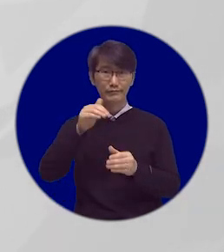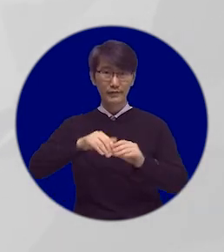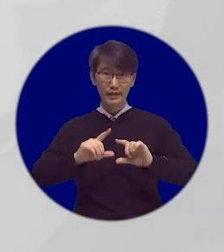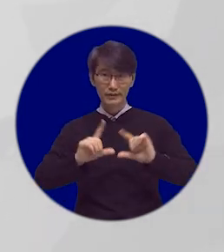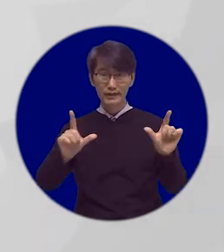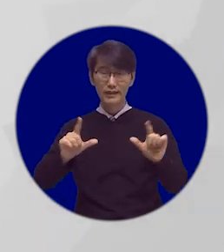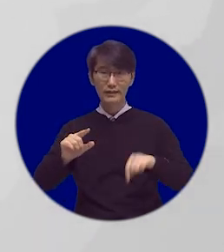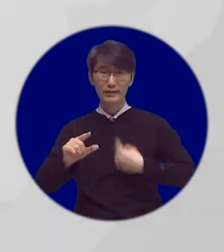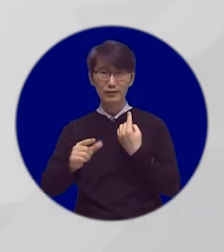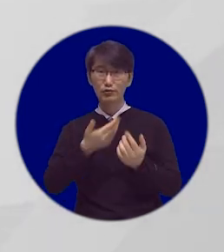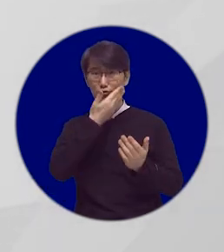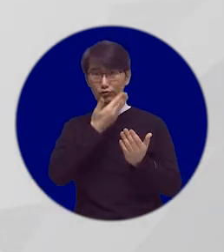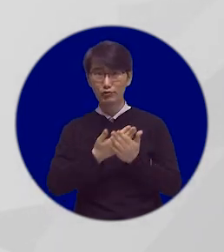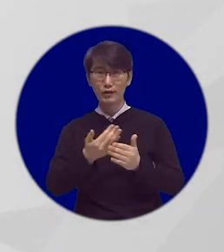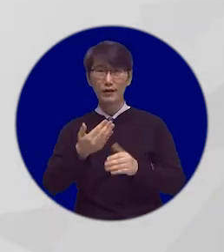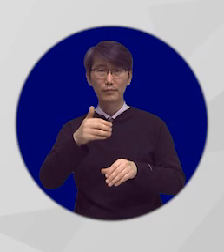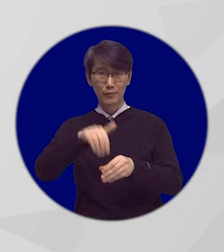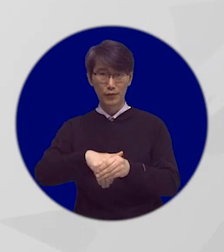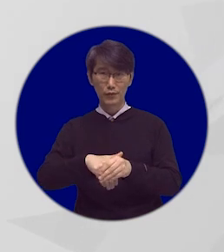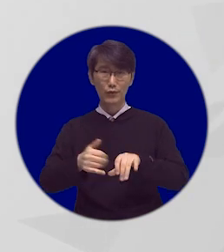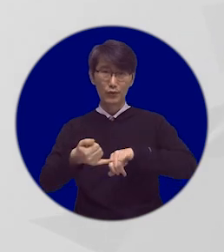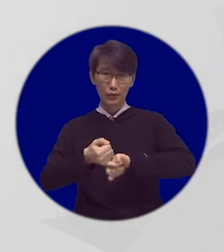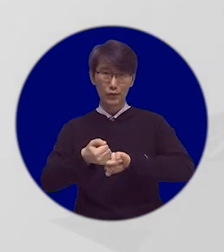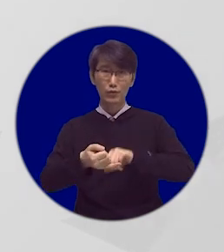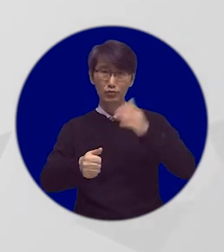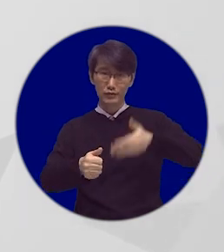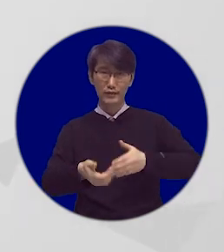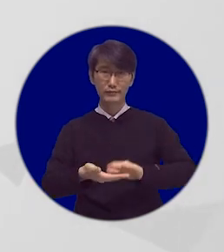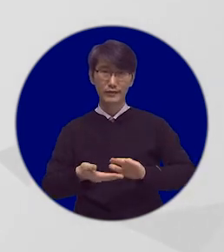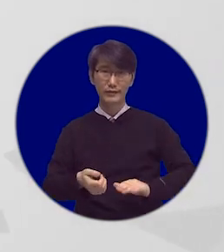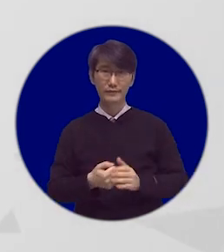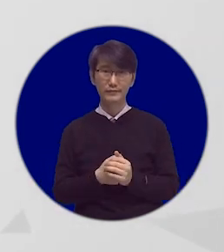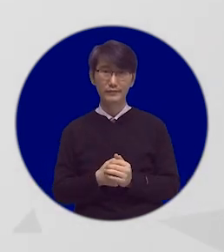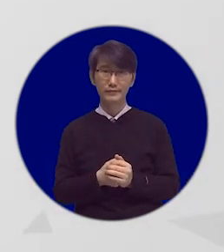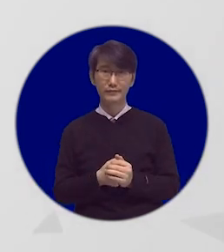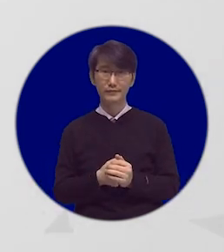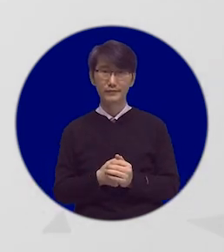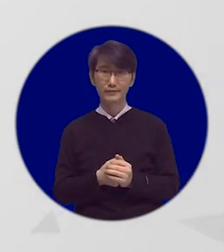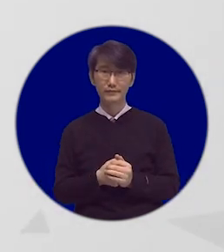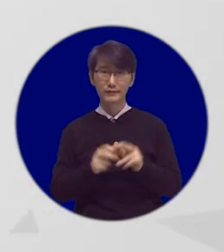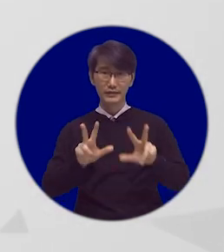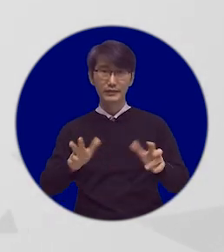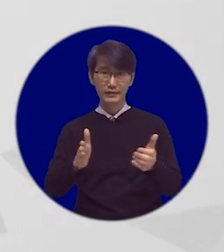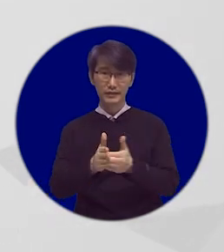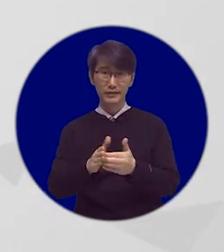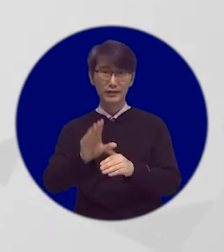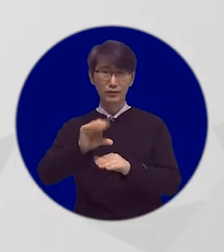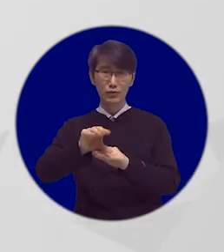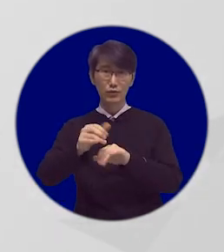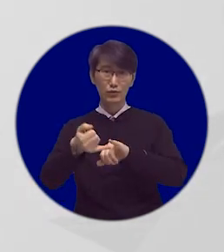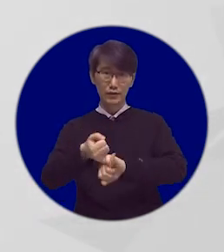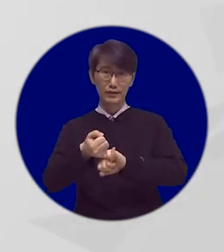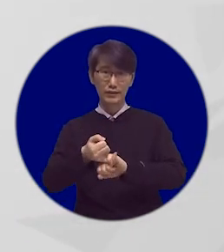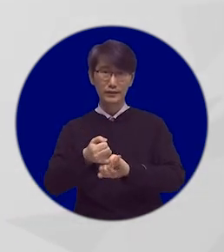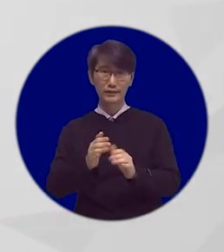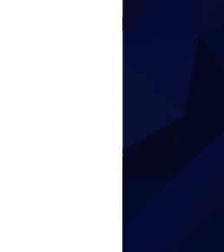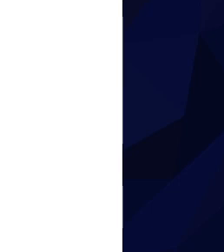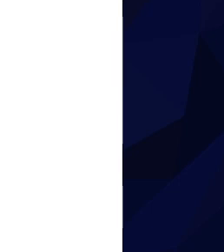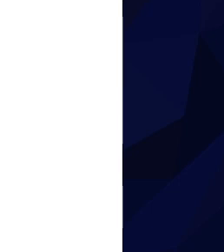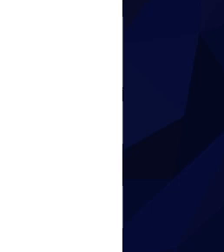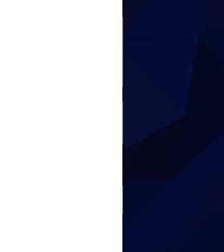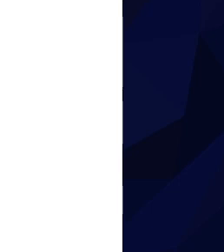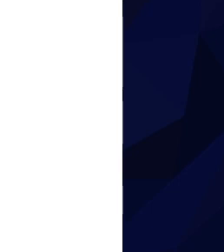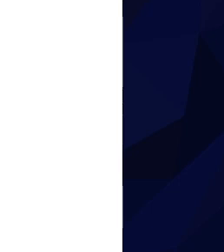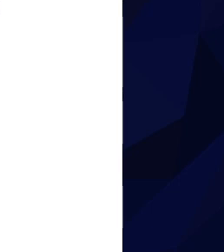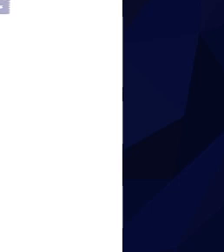본인의 소중한 한 표를 꼭 행사하시길 바랍니다. 지금까지 선거공약 집이었습니다.